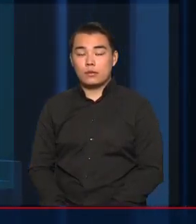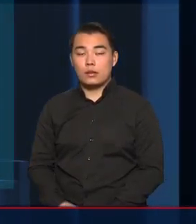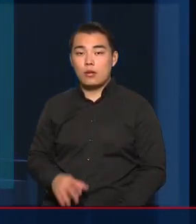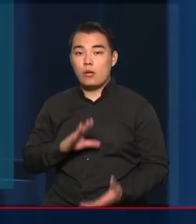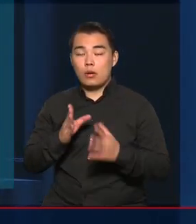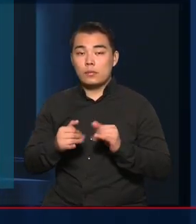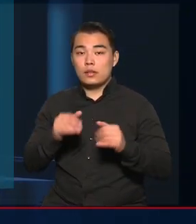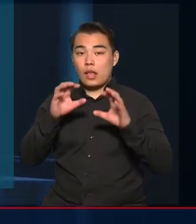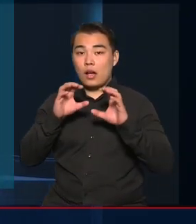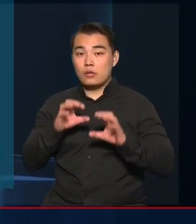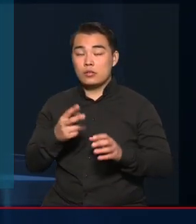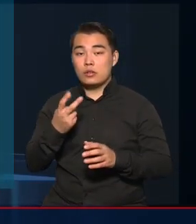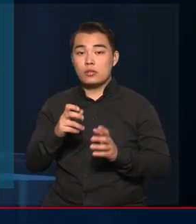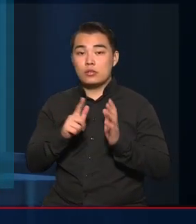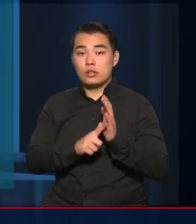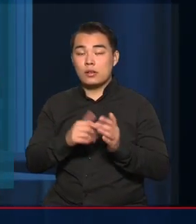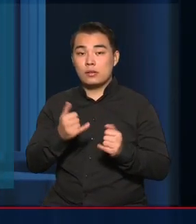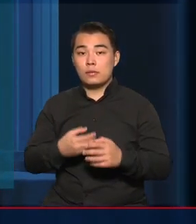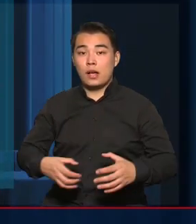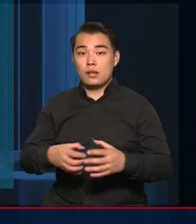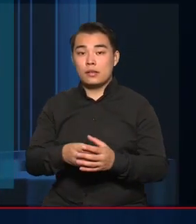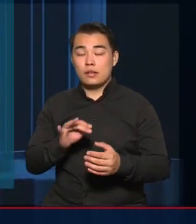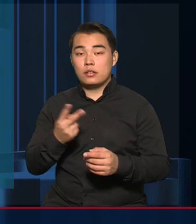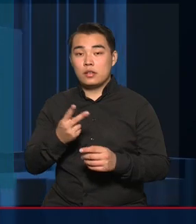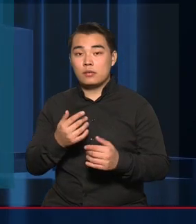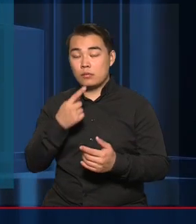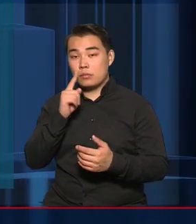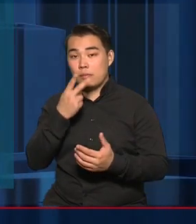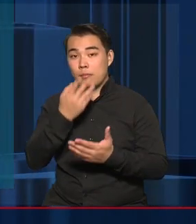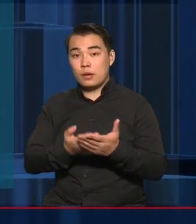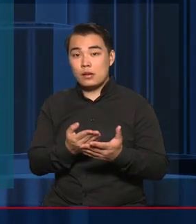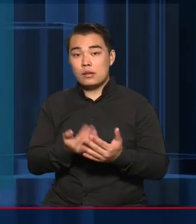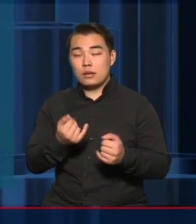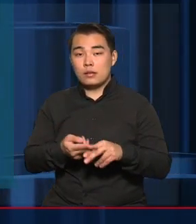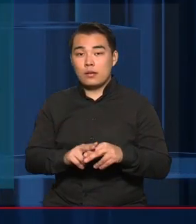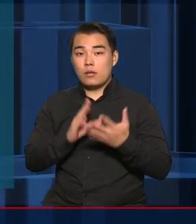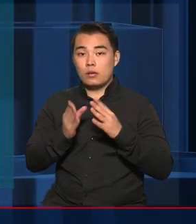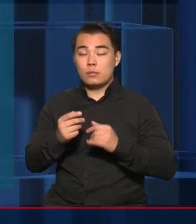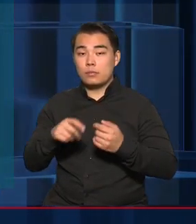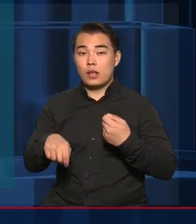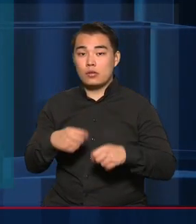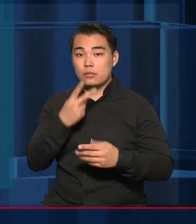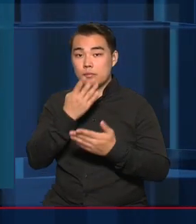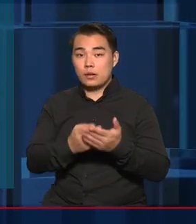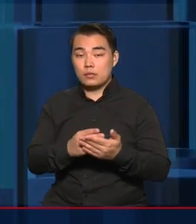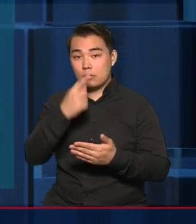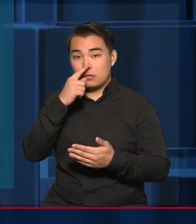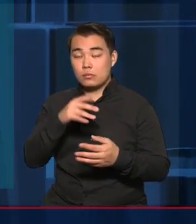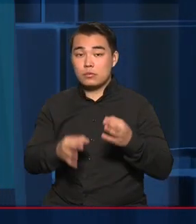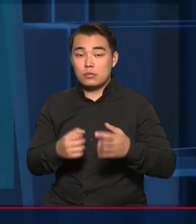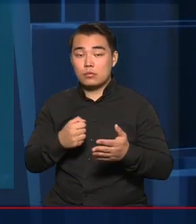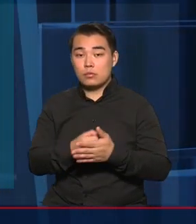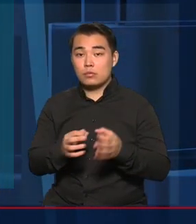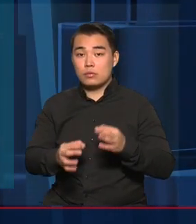Қылмыстық кодексінің 207 бабы 3 бөлігі 2 тармағымен қарастырылған қылмыстық құқық бұзушылық белгілері бойынша сотқа